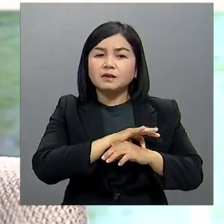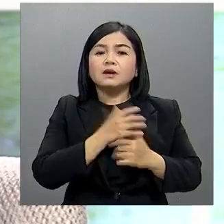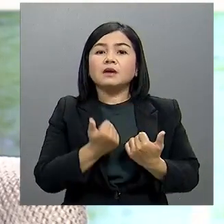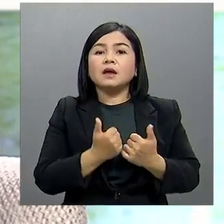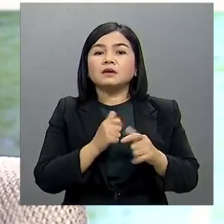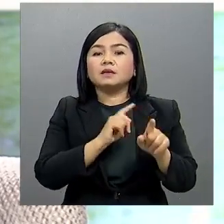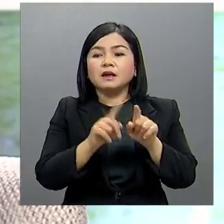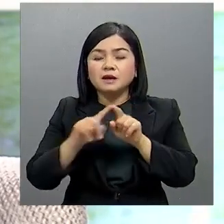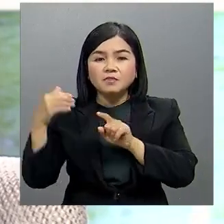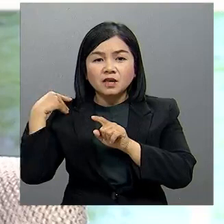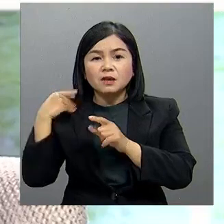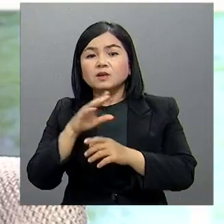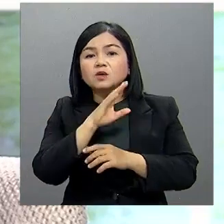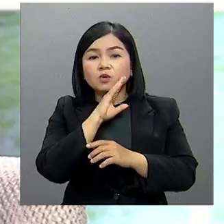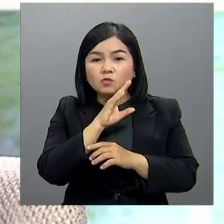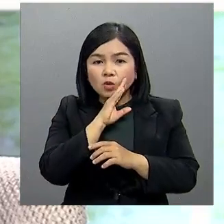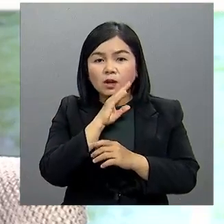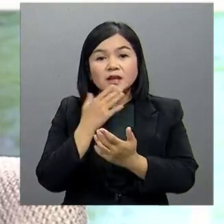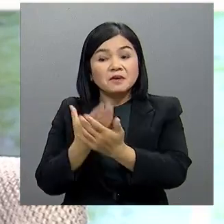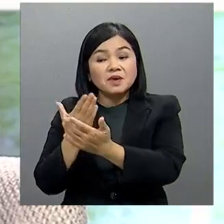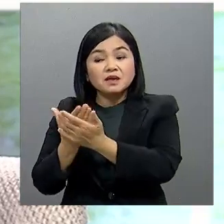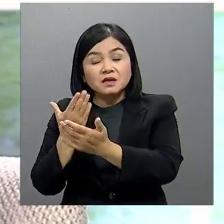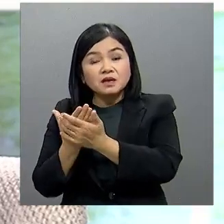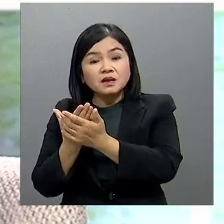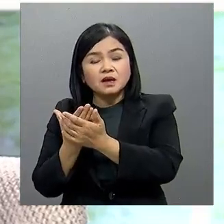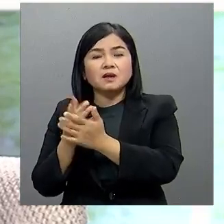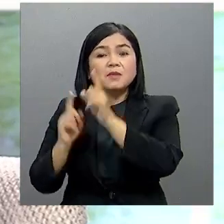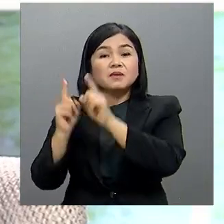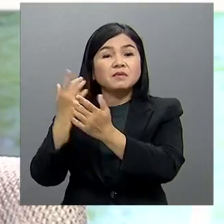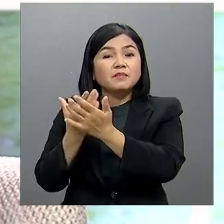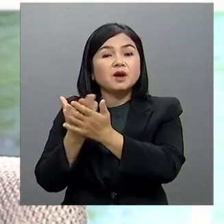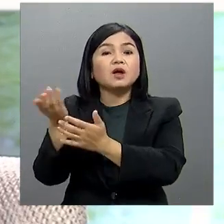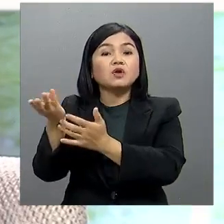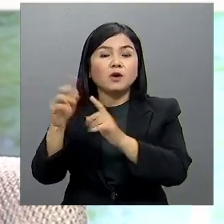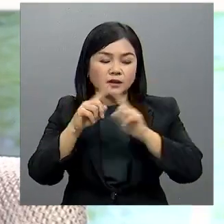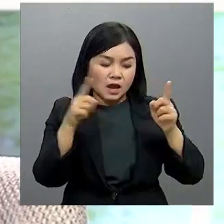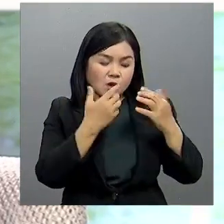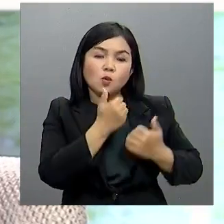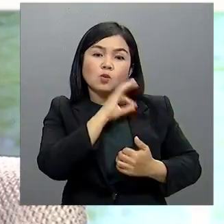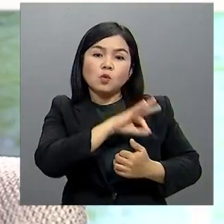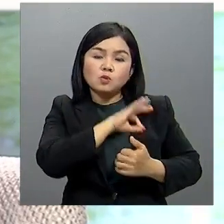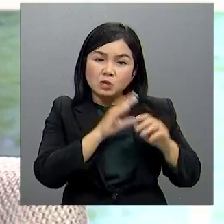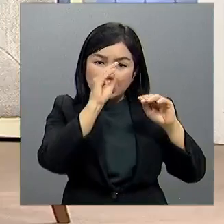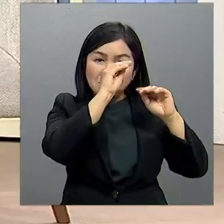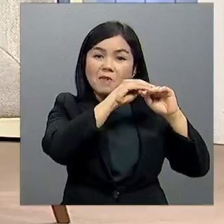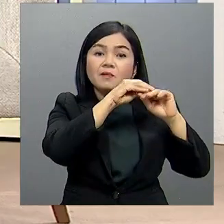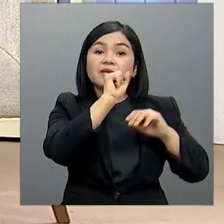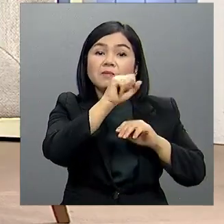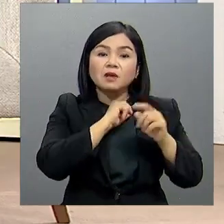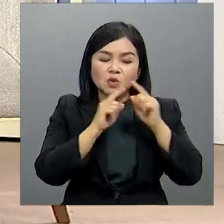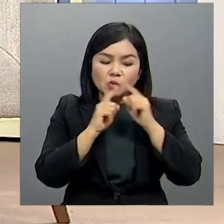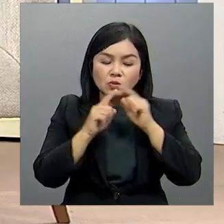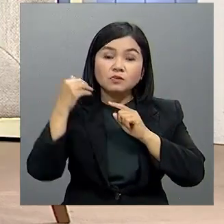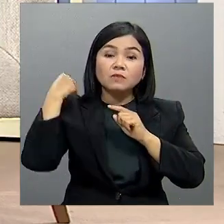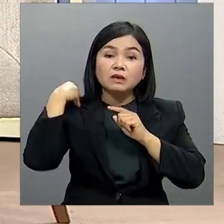ค่าถ้าเกิดว่าหากนับจากเม็ดเงินอาจจะลดลงไปบ้างแต่คุณค่าทางจิตใจอาจจะเพิ่มขึ้นสูงนะครับว่าทุกคนที่เราคุยกันนะครับคุณต๊อป